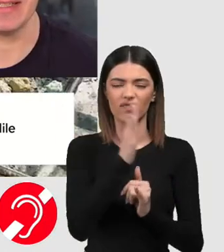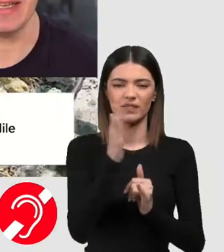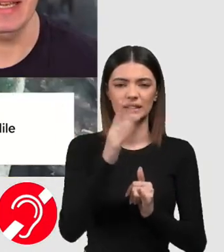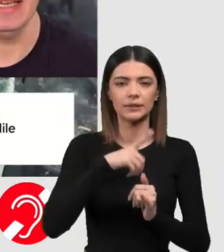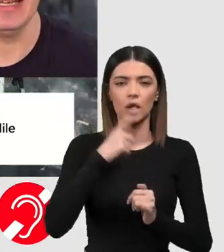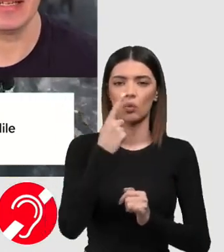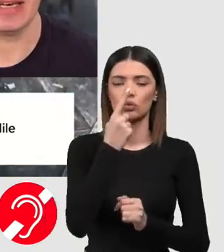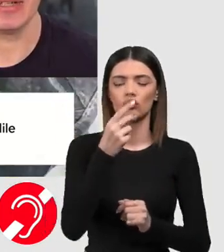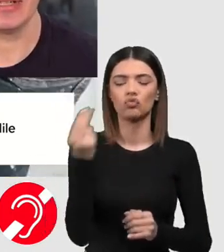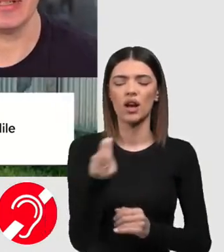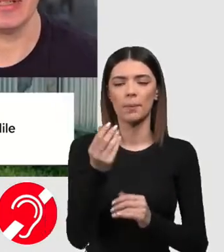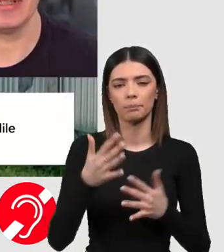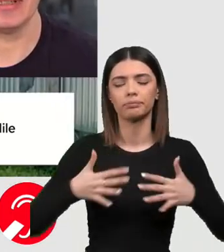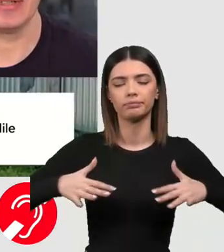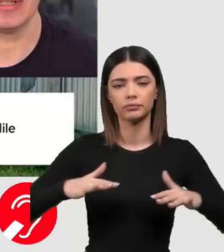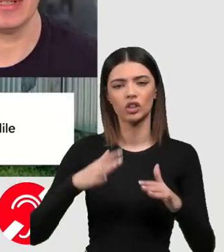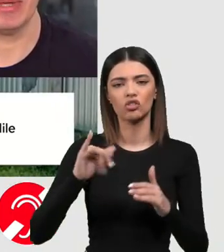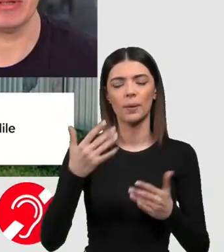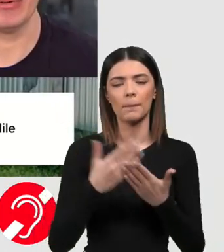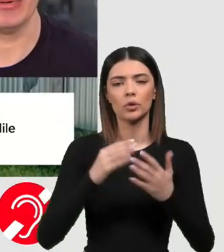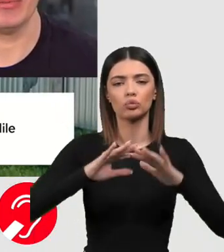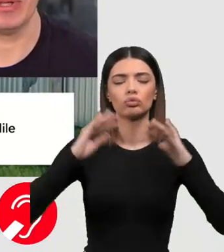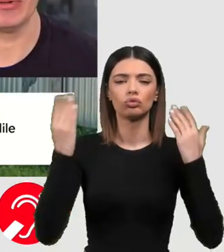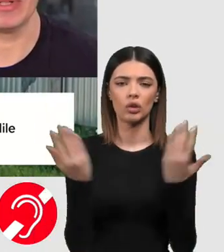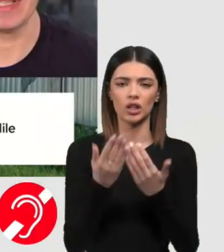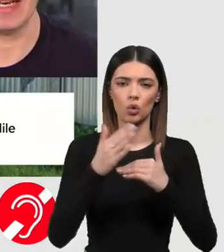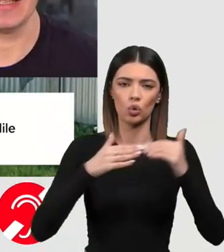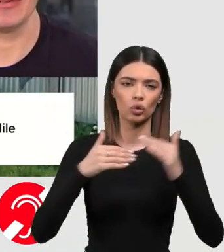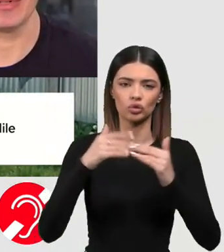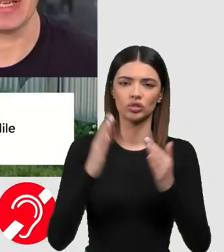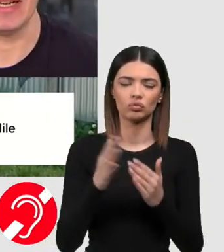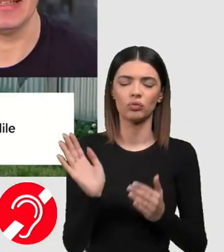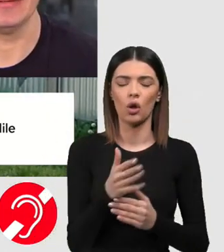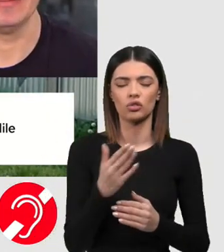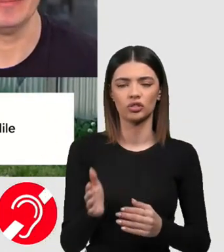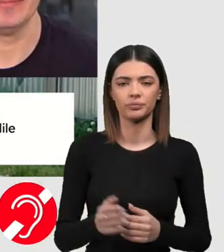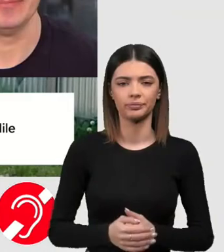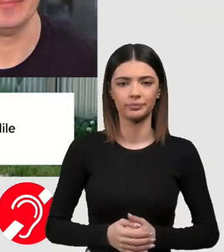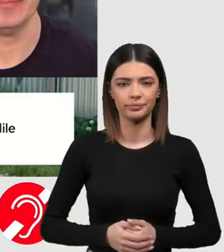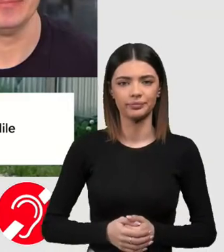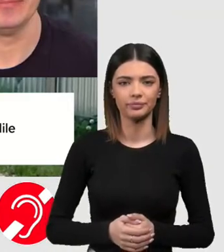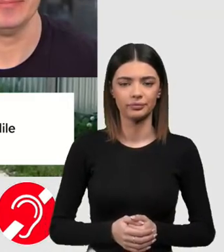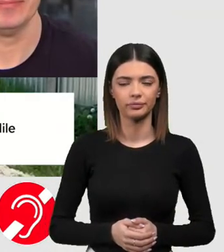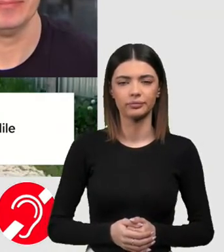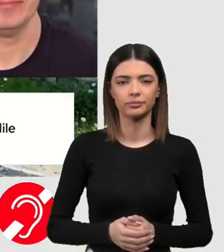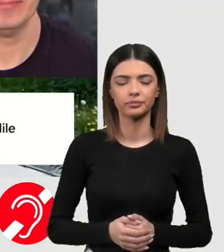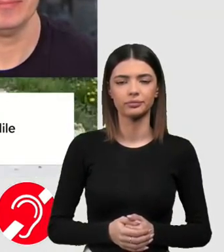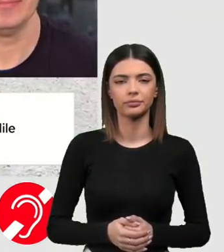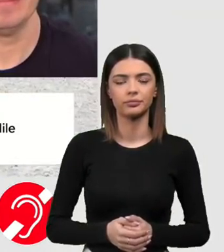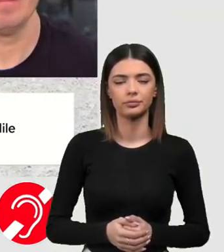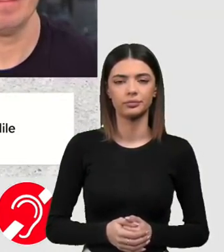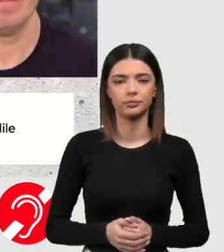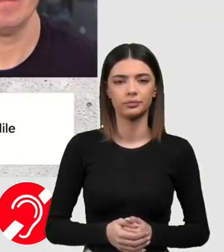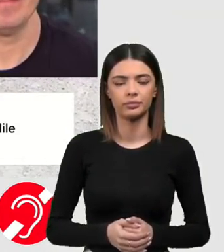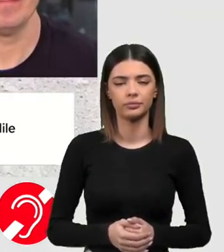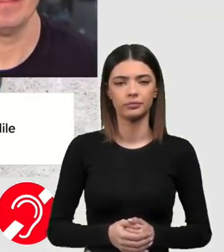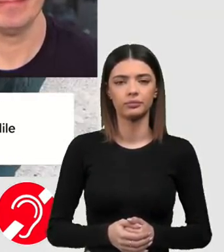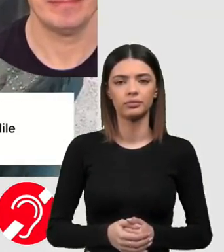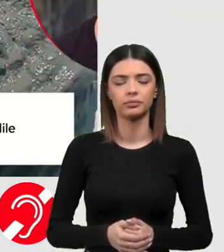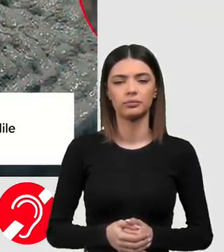de extinse, chiar și, pentru instalații industriale. Sună promițător, mulțumesc mult pentru